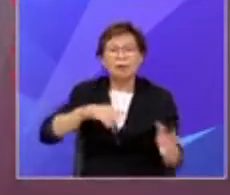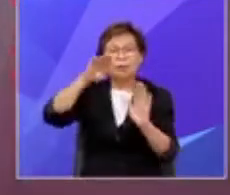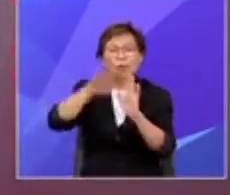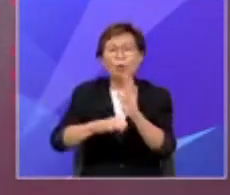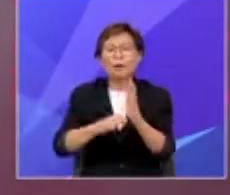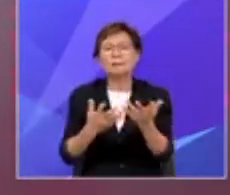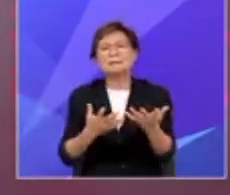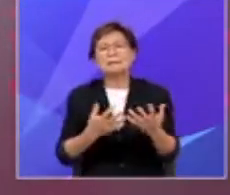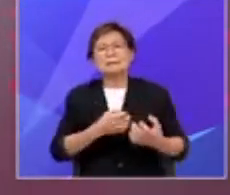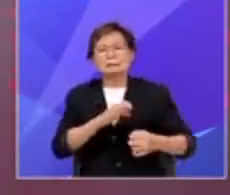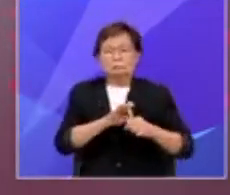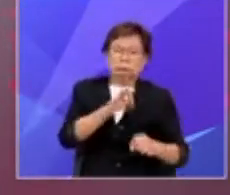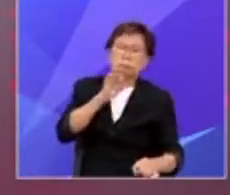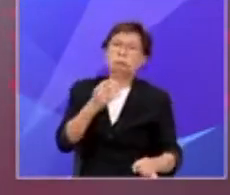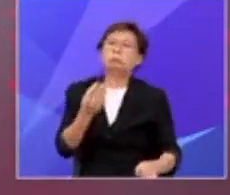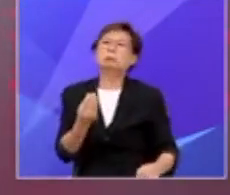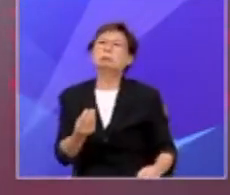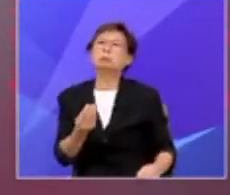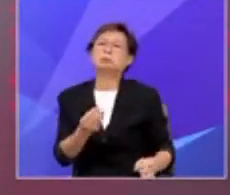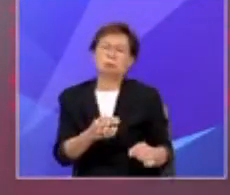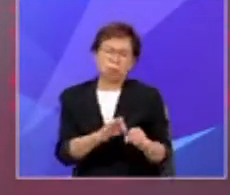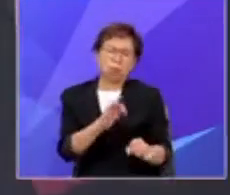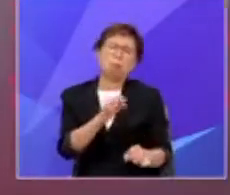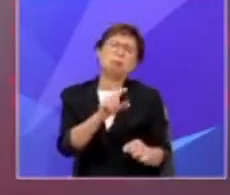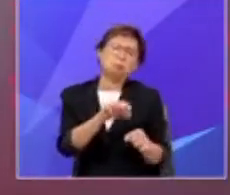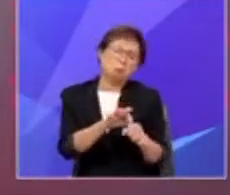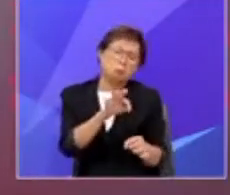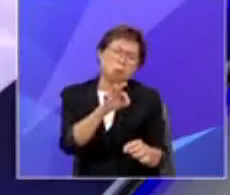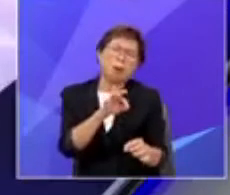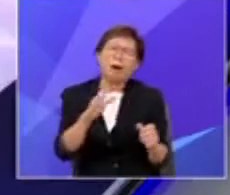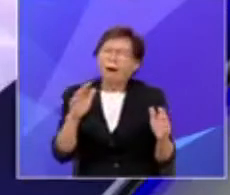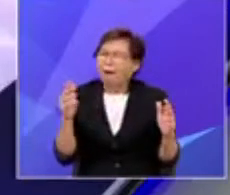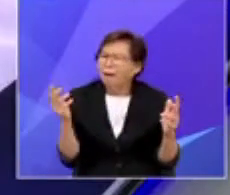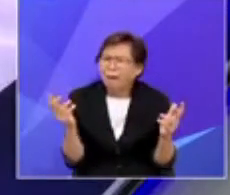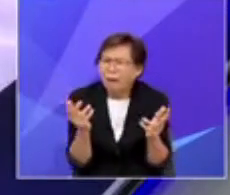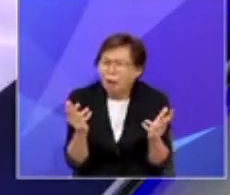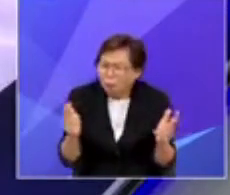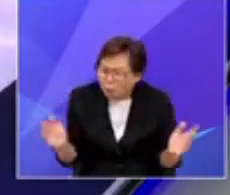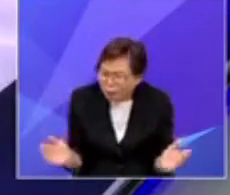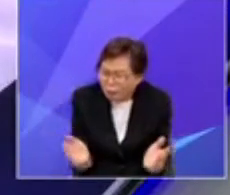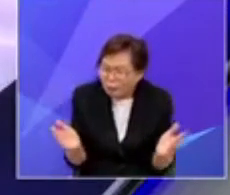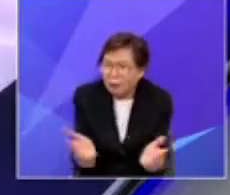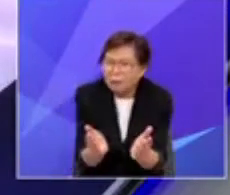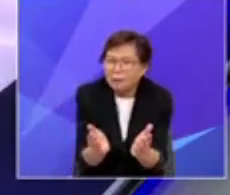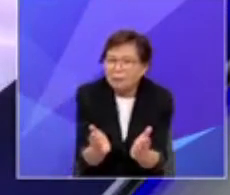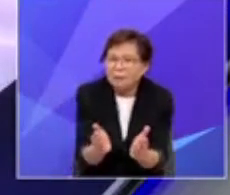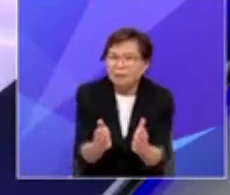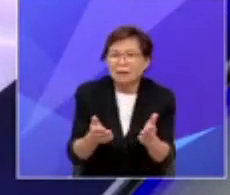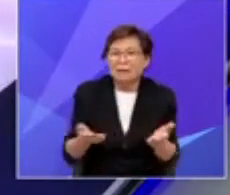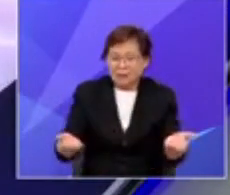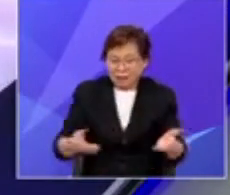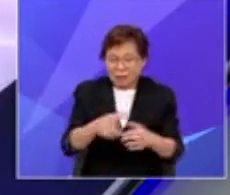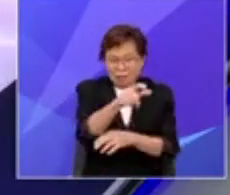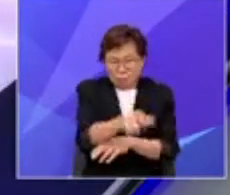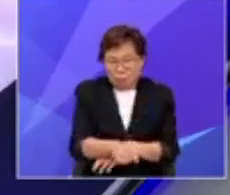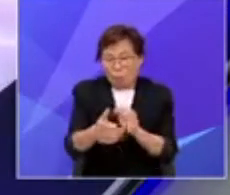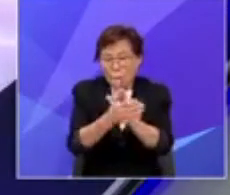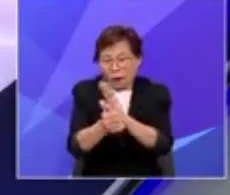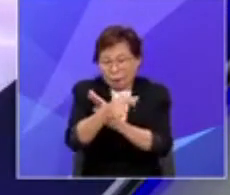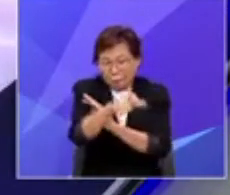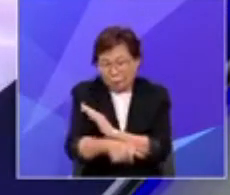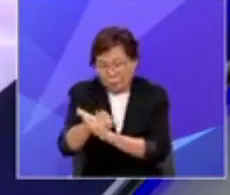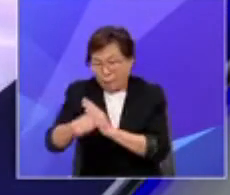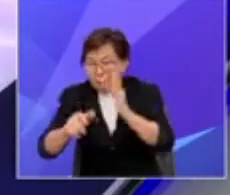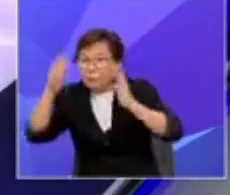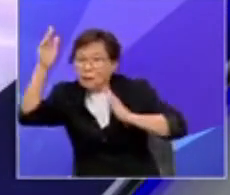api macam mana agaknya kita macam mana Ki tenaga lakkan logo Talent bakat-bakat tempatan ini